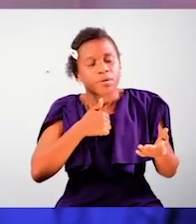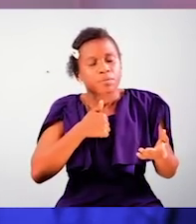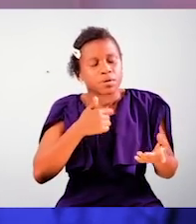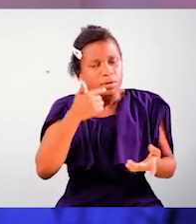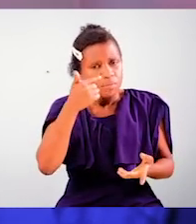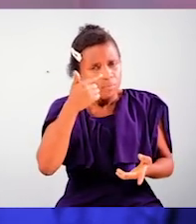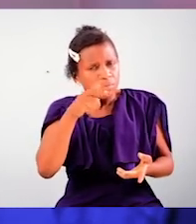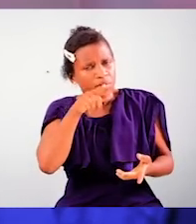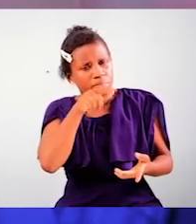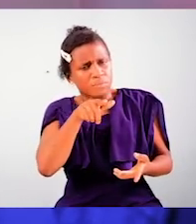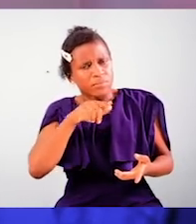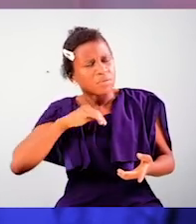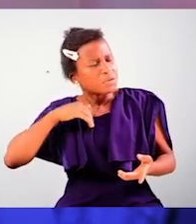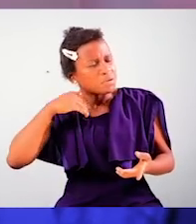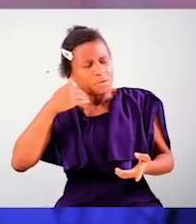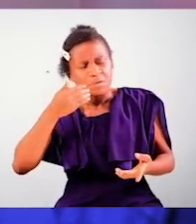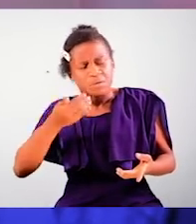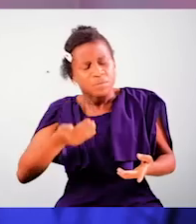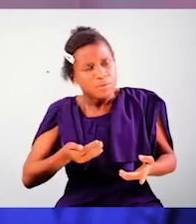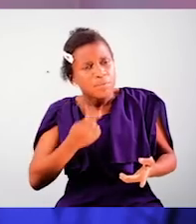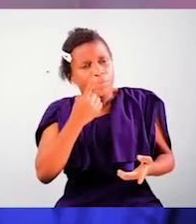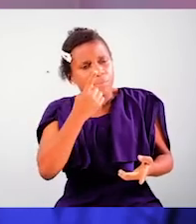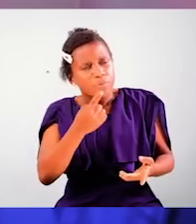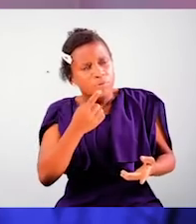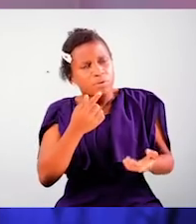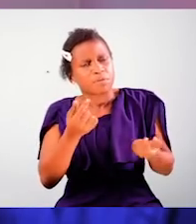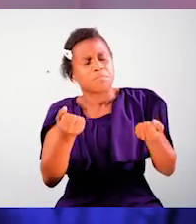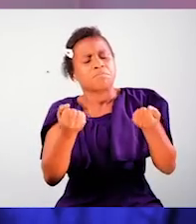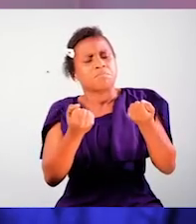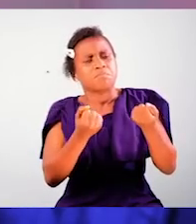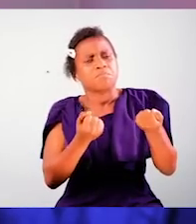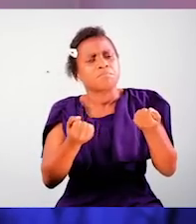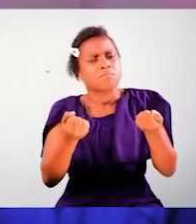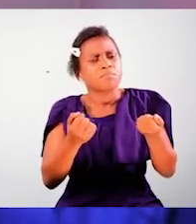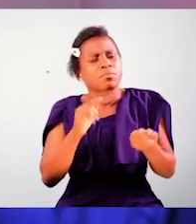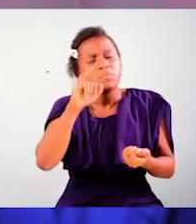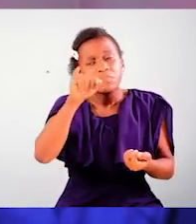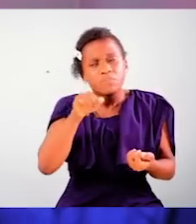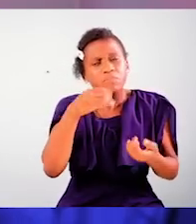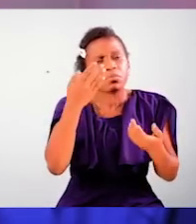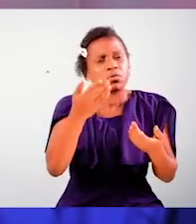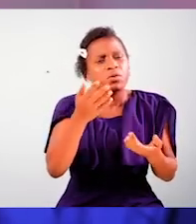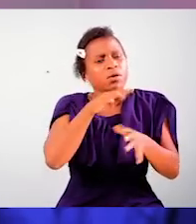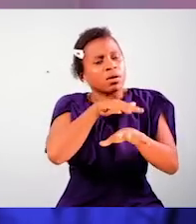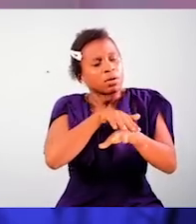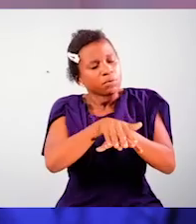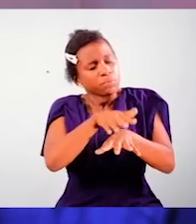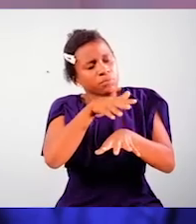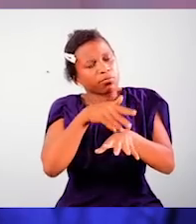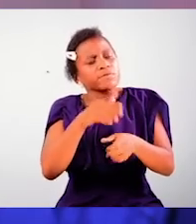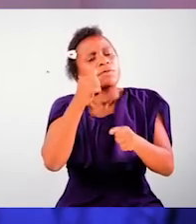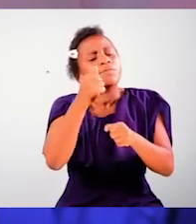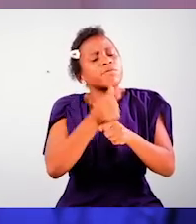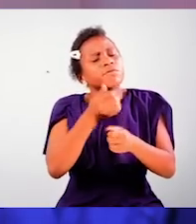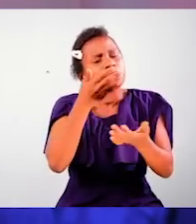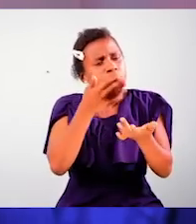miaka 40. Ndio mkurugenzi wa jiji pale. Lakini ukimweleza kitu anafanya pale pale na kutekeleza pale